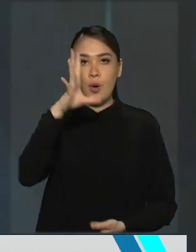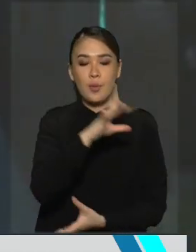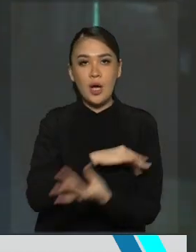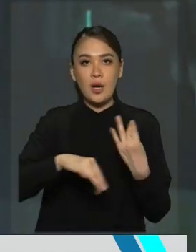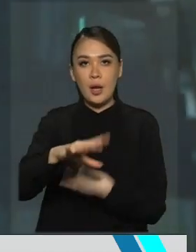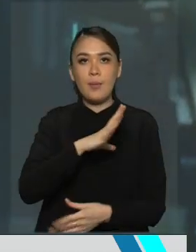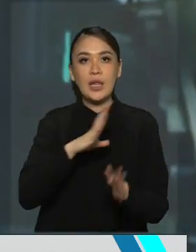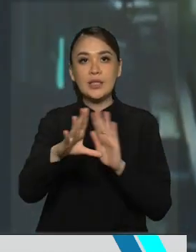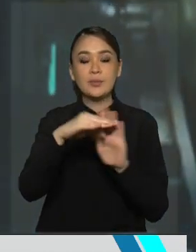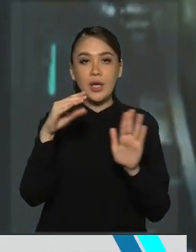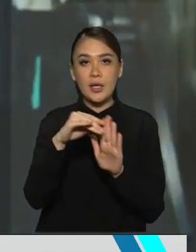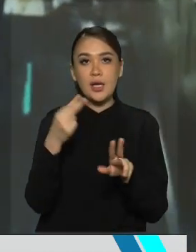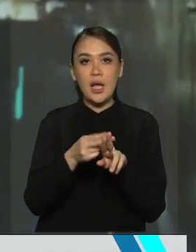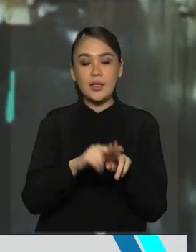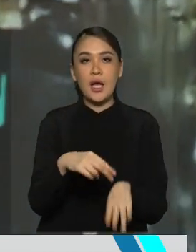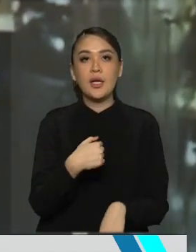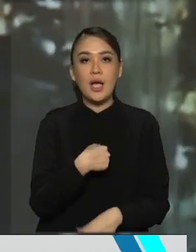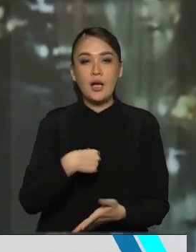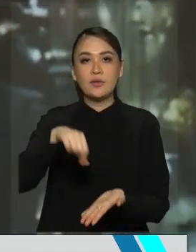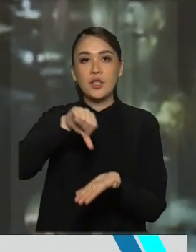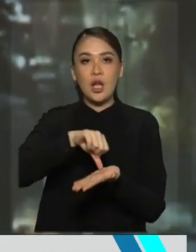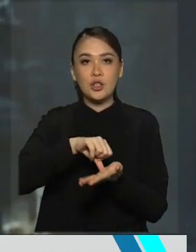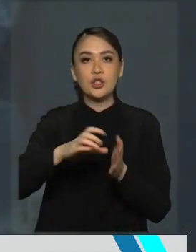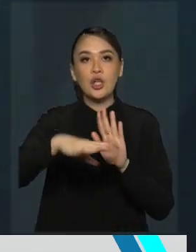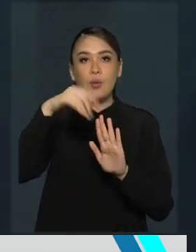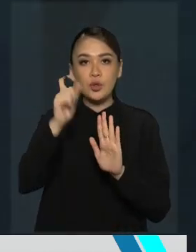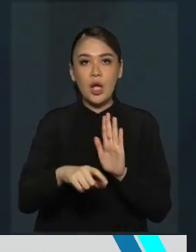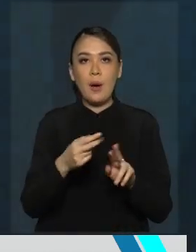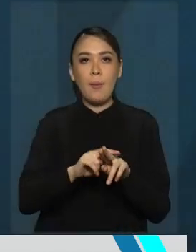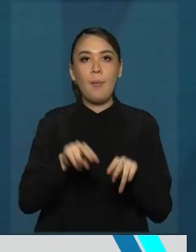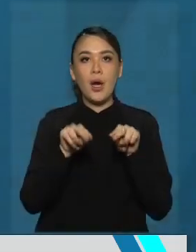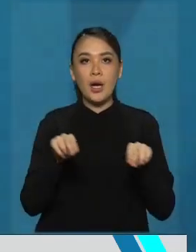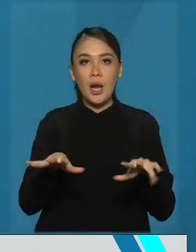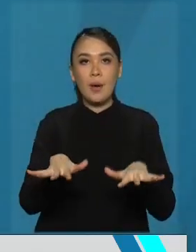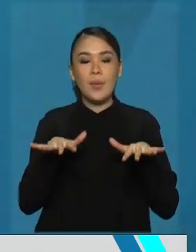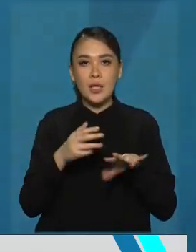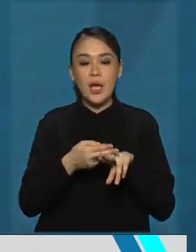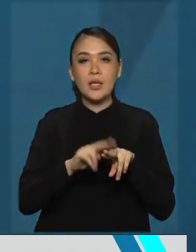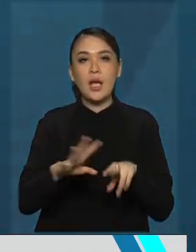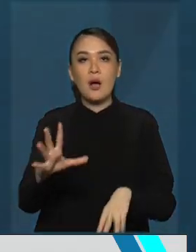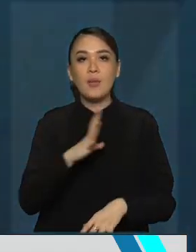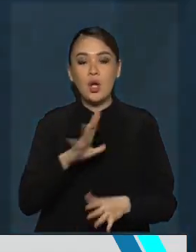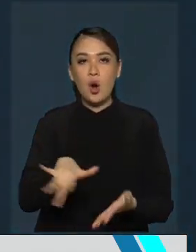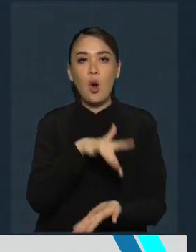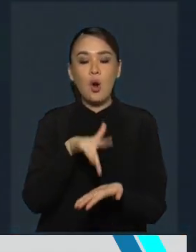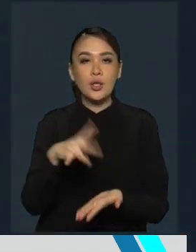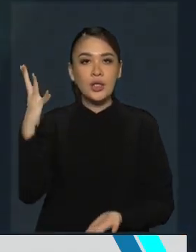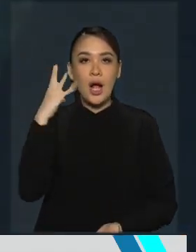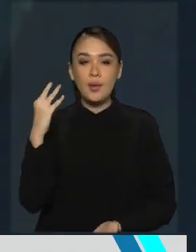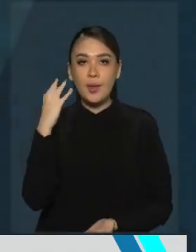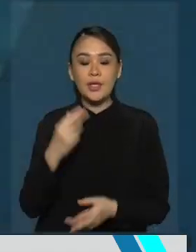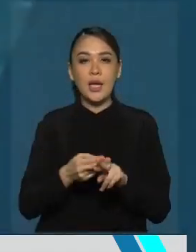моими избирателями. Я являюсь депутатом Мажилиса парламента, делегированным от города Алматы